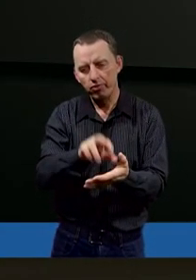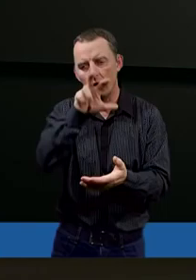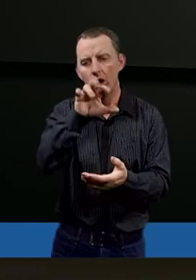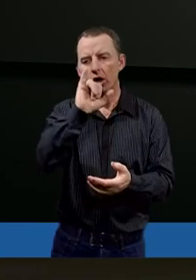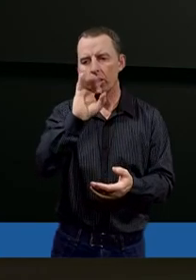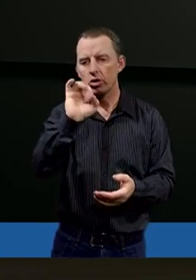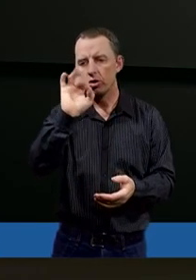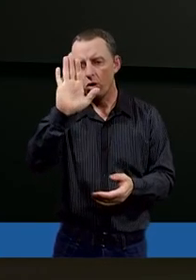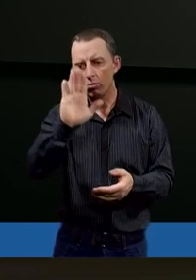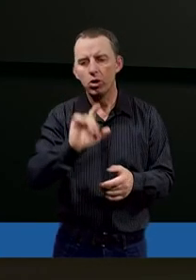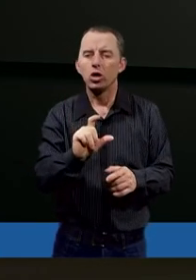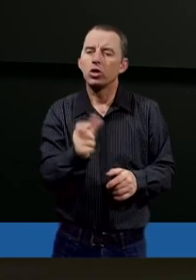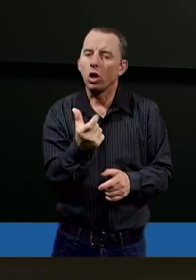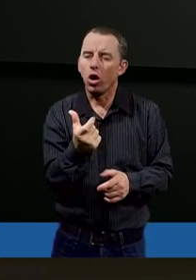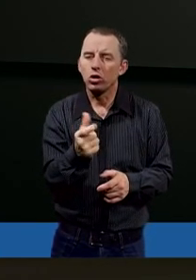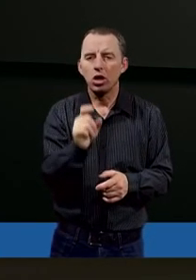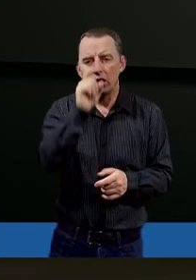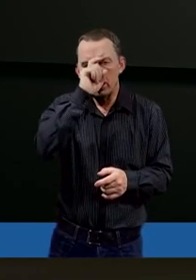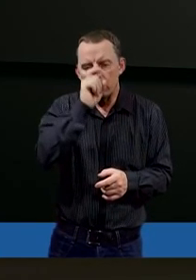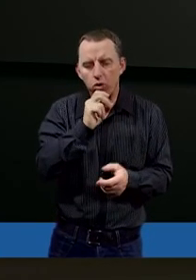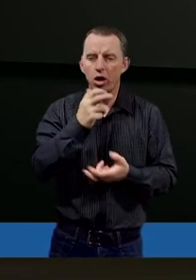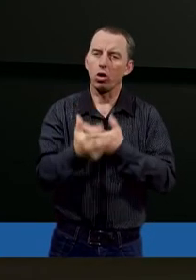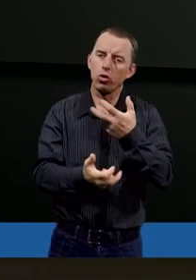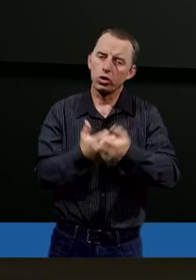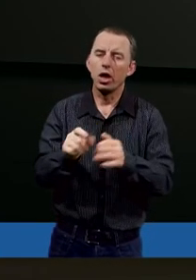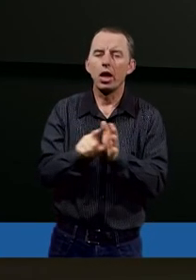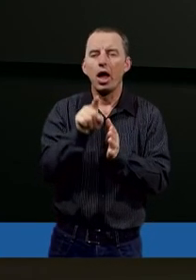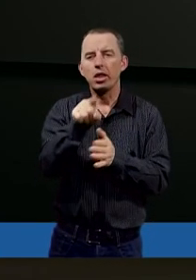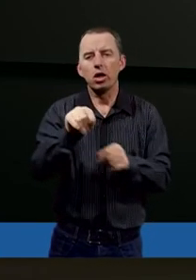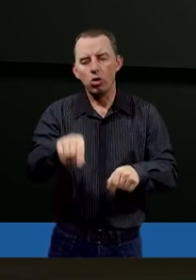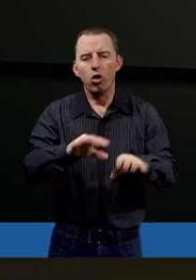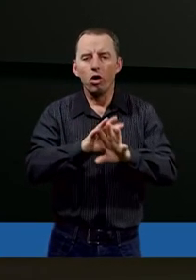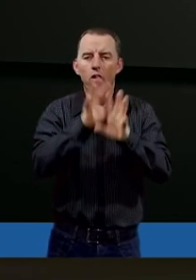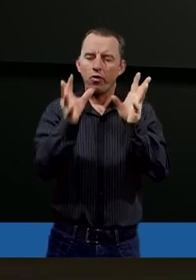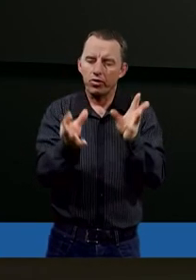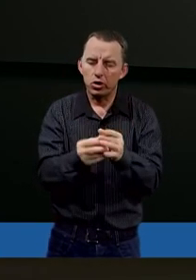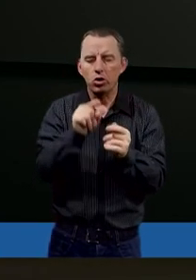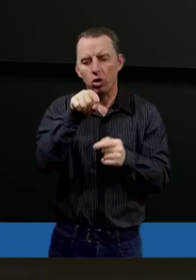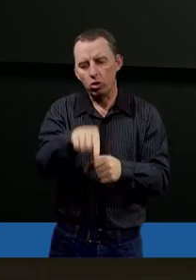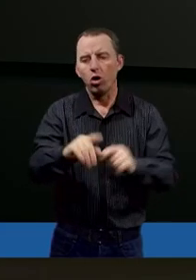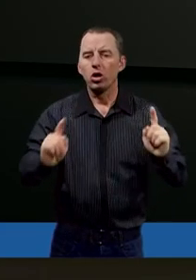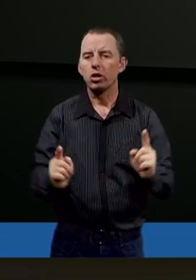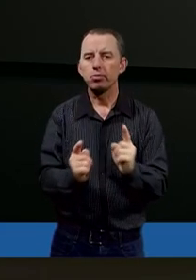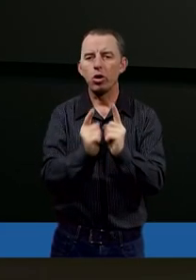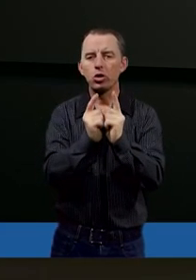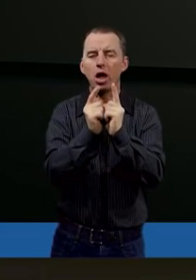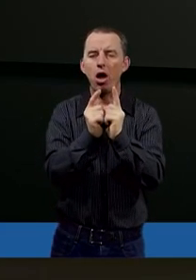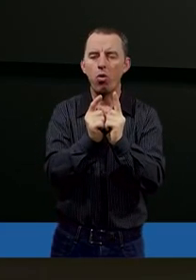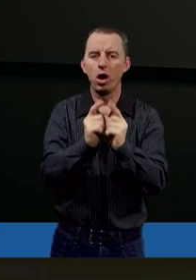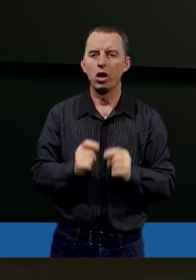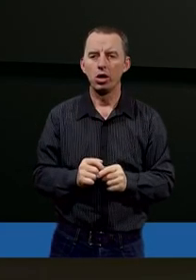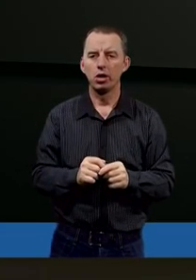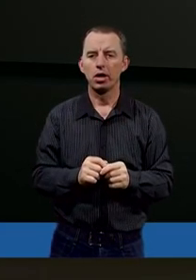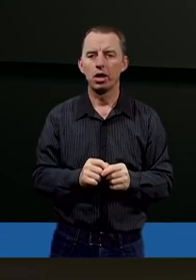też coś złego uczynił i dlatego to wszystko go spotkało.